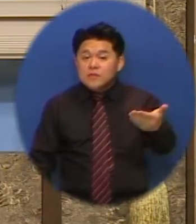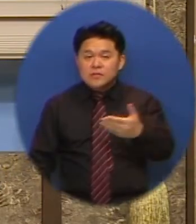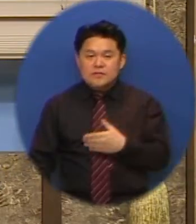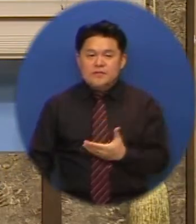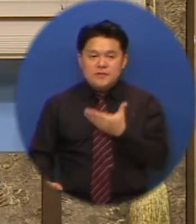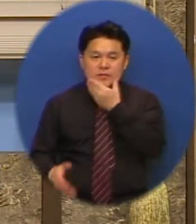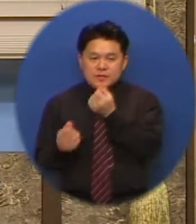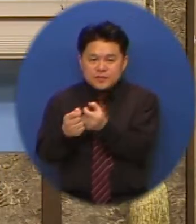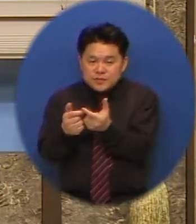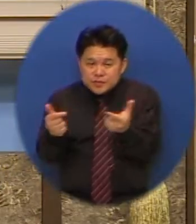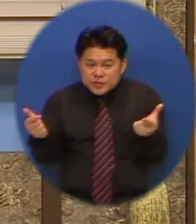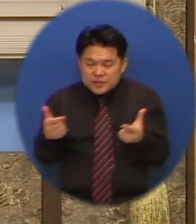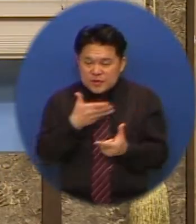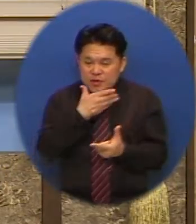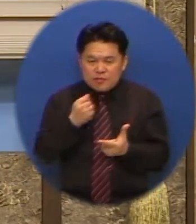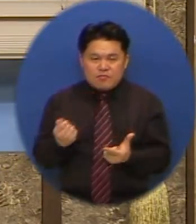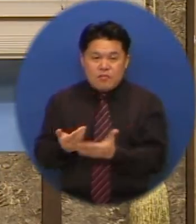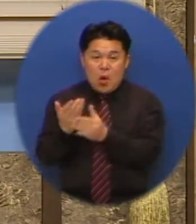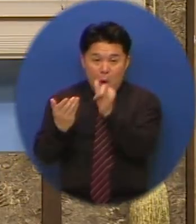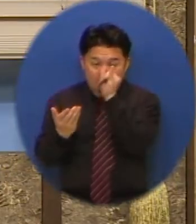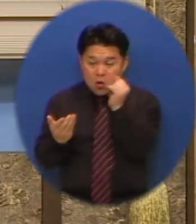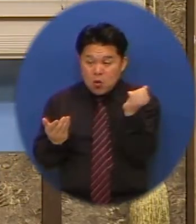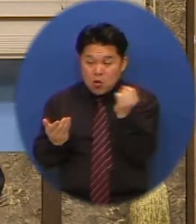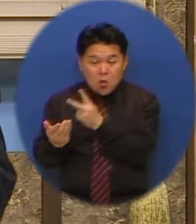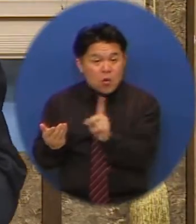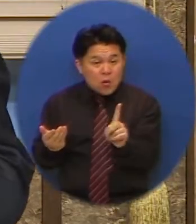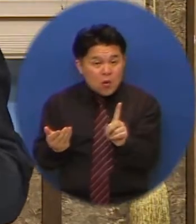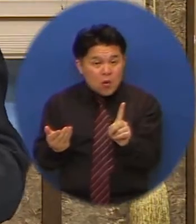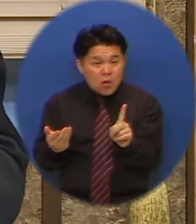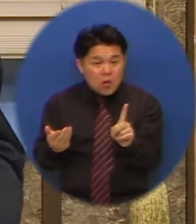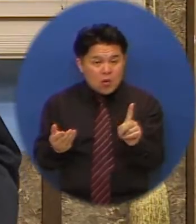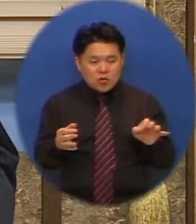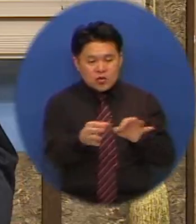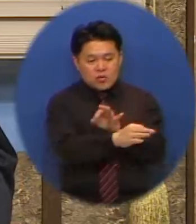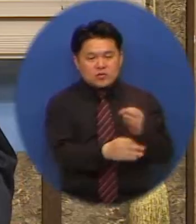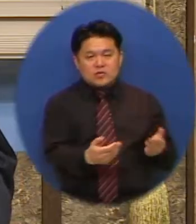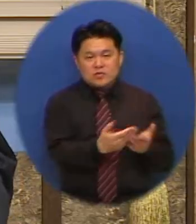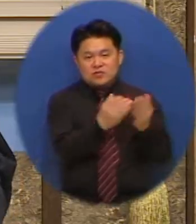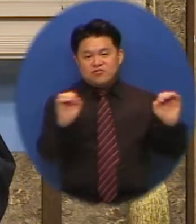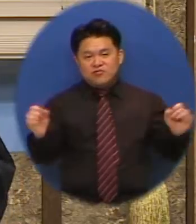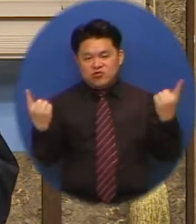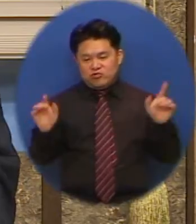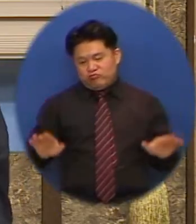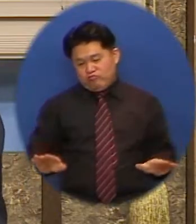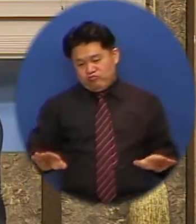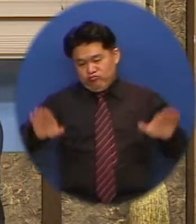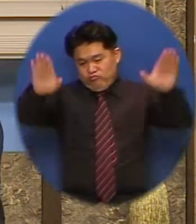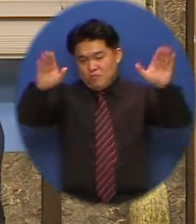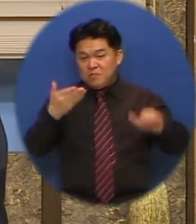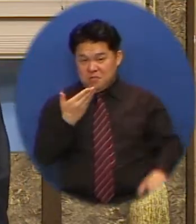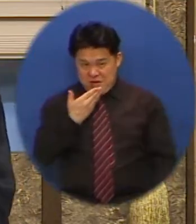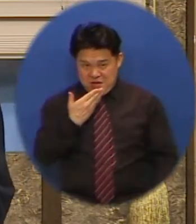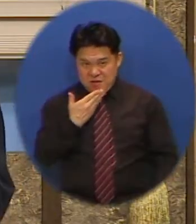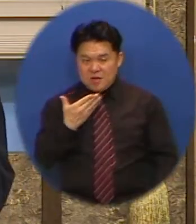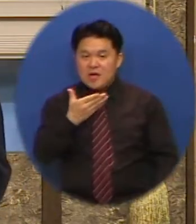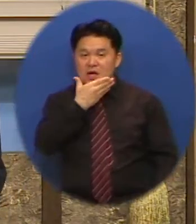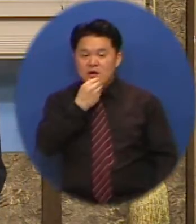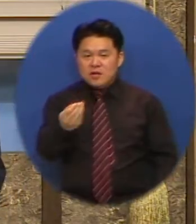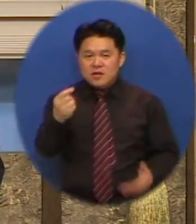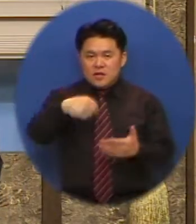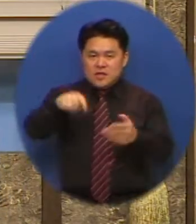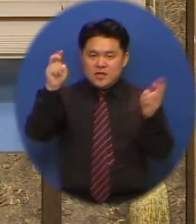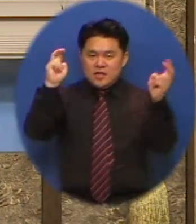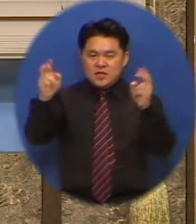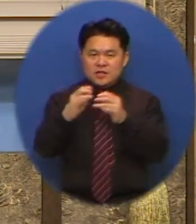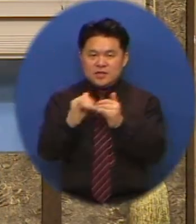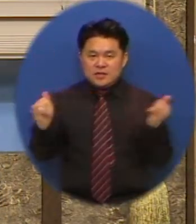복지를 늘리면은 복지 수준만 높아지는 게 아니고 경제 발전도 더 되겠죠. 예. 예. 그리고 이제 복지에도 기업가